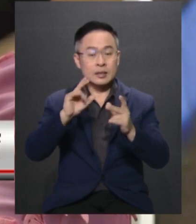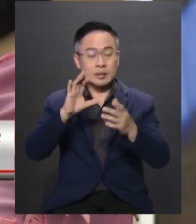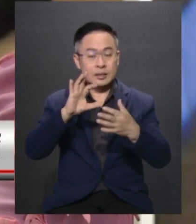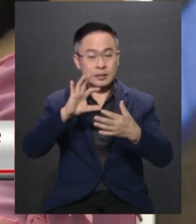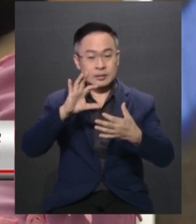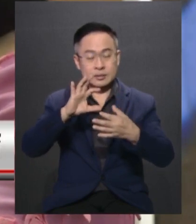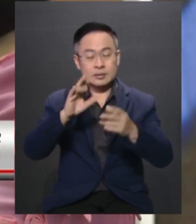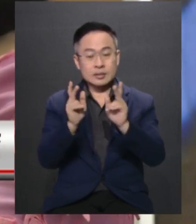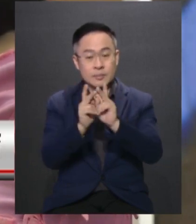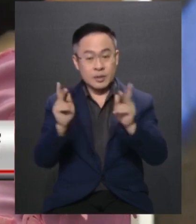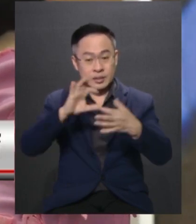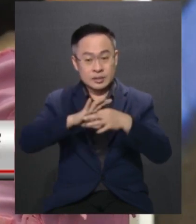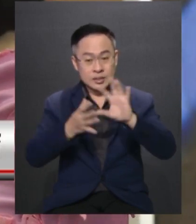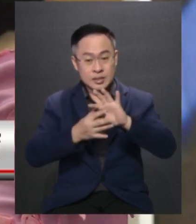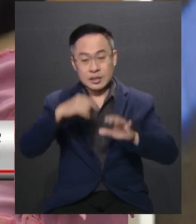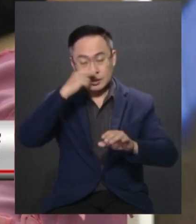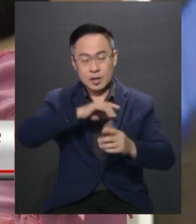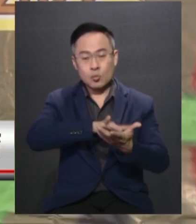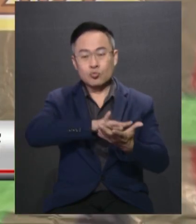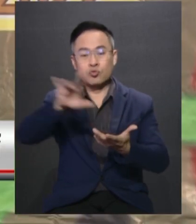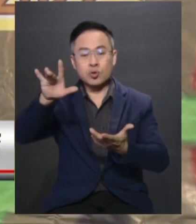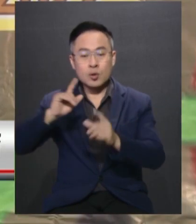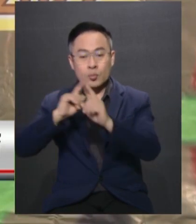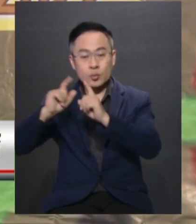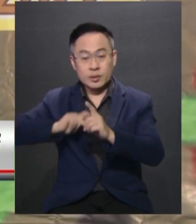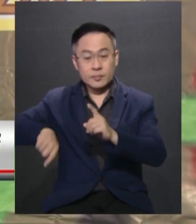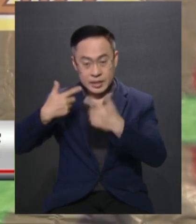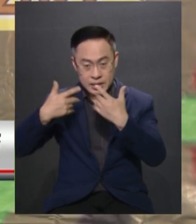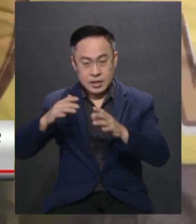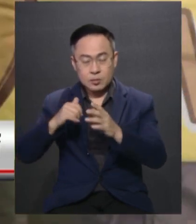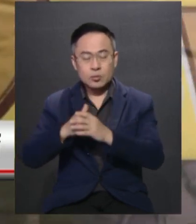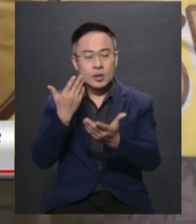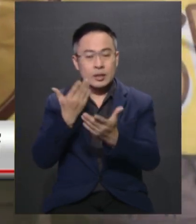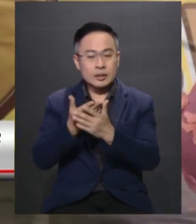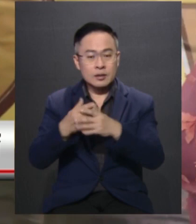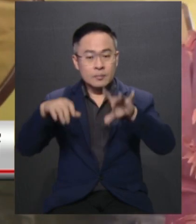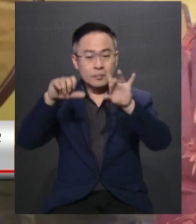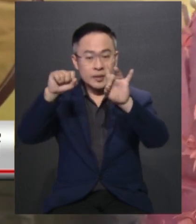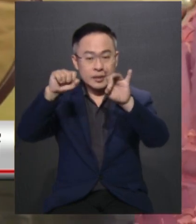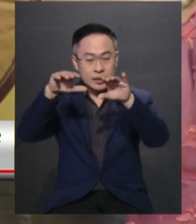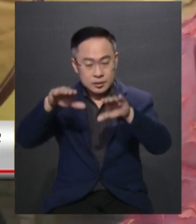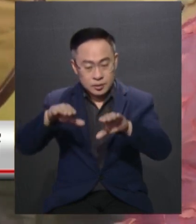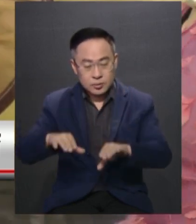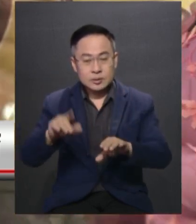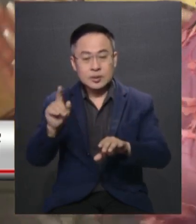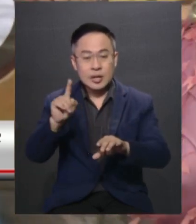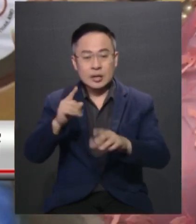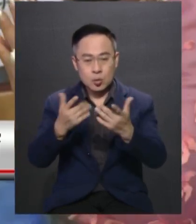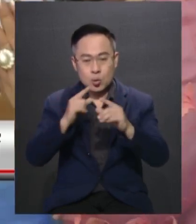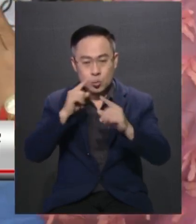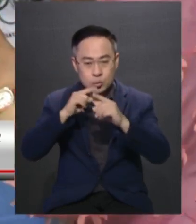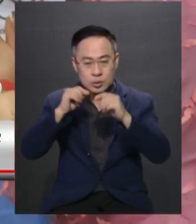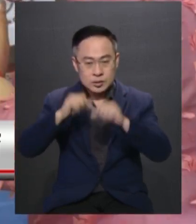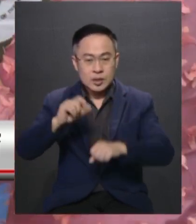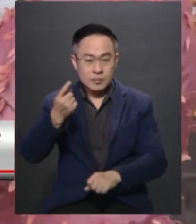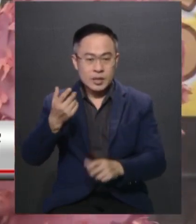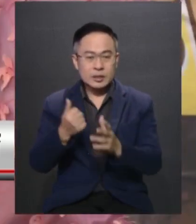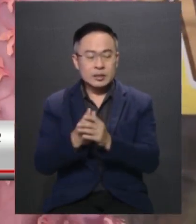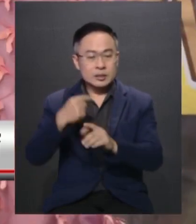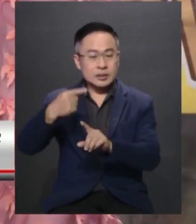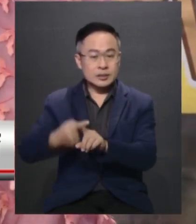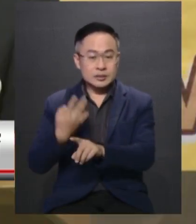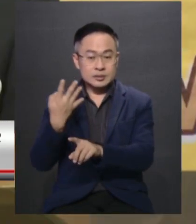ทยพบสัญญาณที่ดีในการตกลงราคาครับซึ่งตรงนี้จะเรียกทุกฝ่ายมาประชุมหารือกันอีกครั้งในวันที่